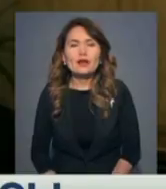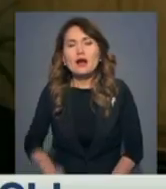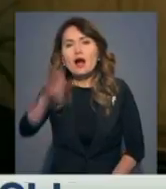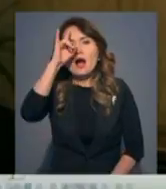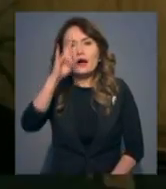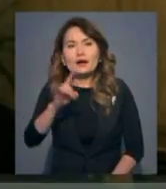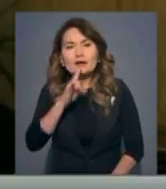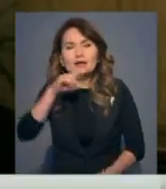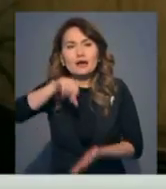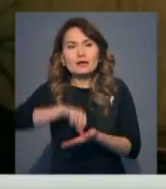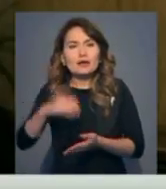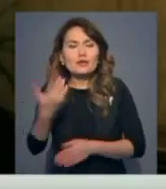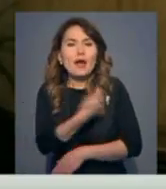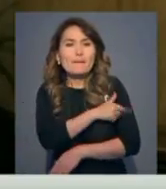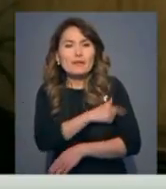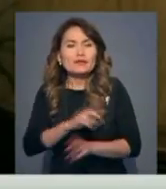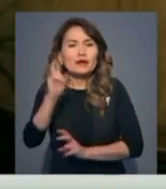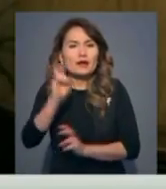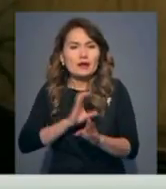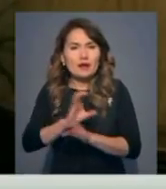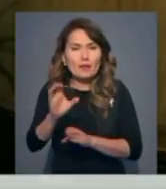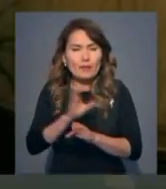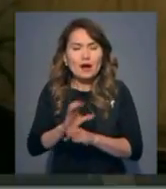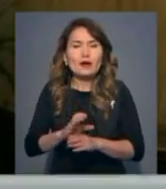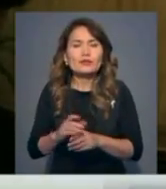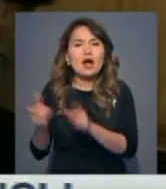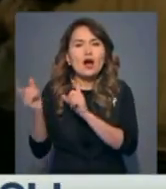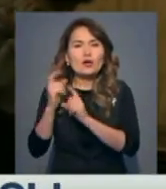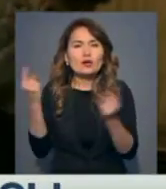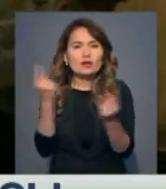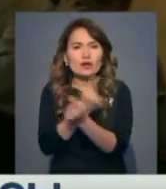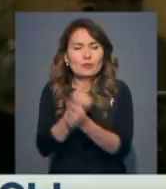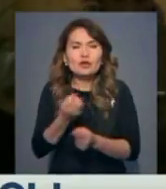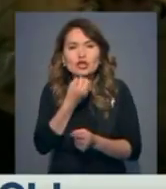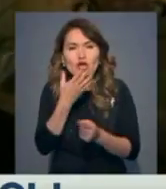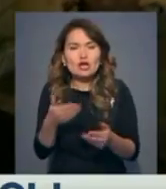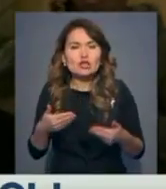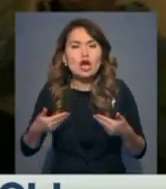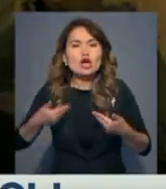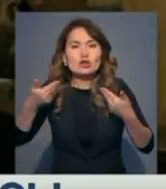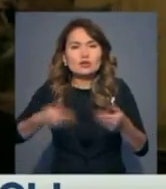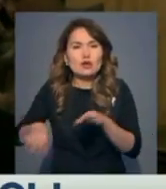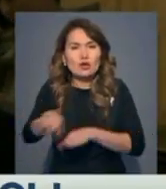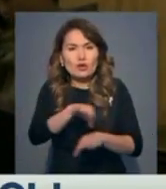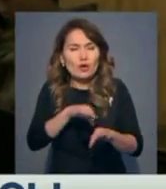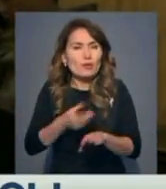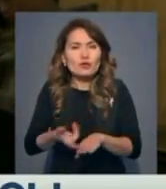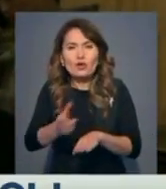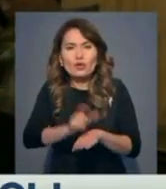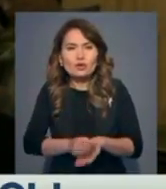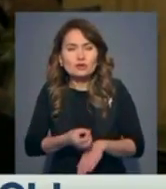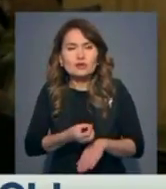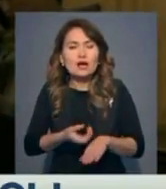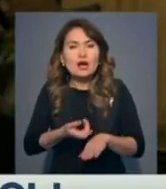Қазақстан өкілдері медицина, өндіріс және логистика саласы бойынша тың жобаларды ұсынды. Олардың идеялары креативті, сондықтан